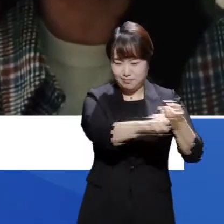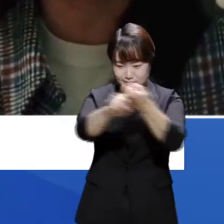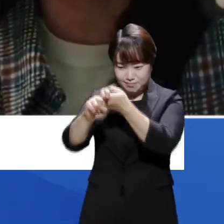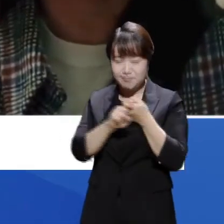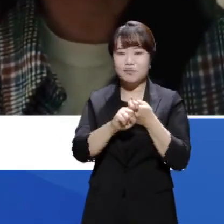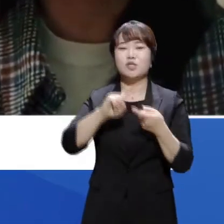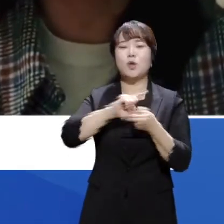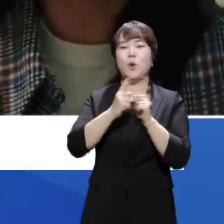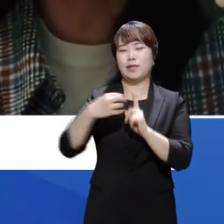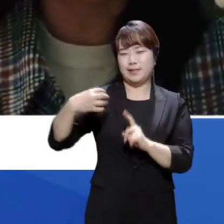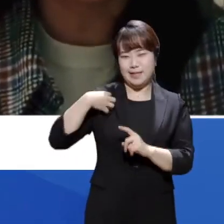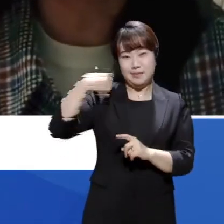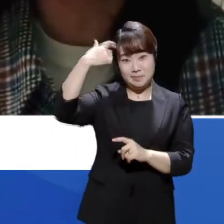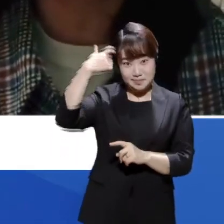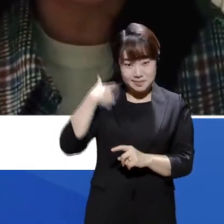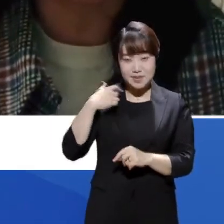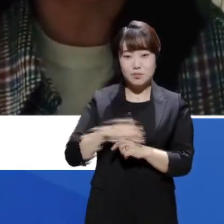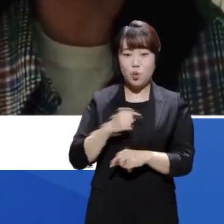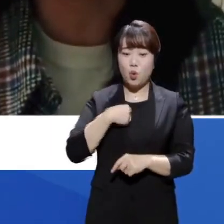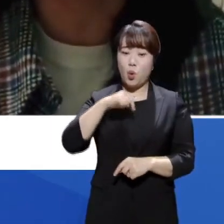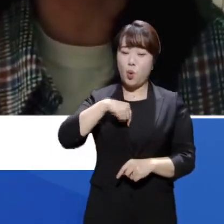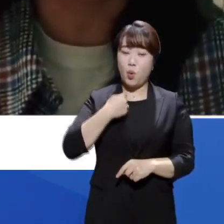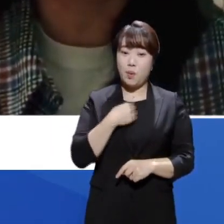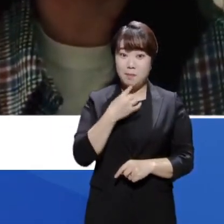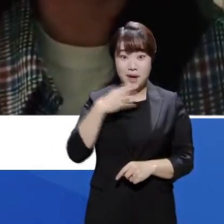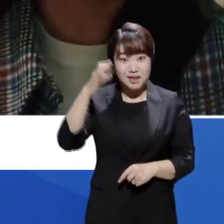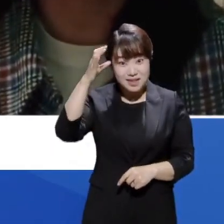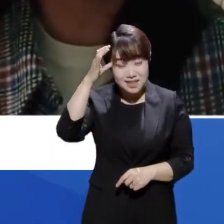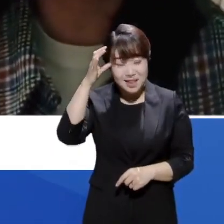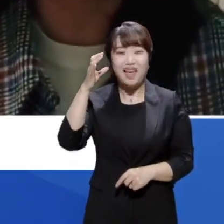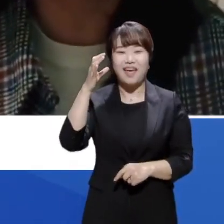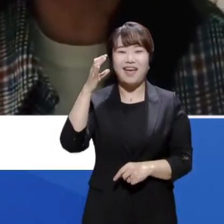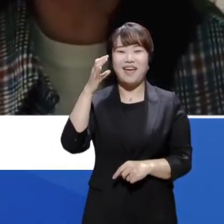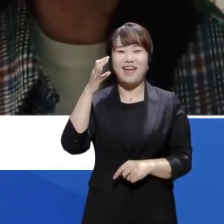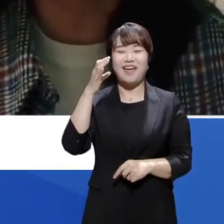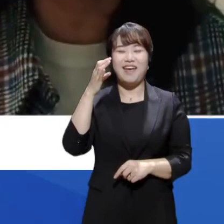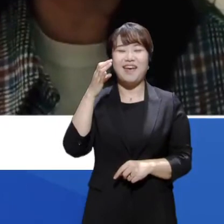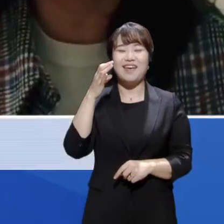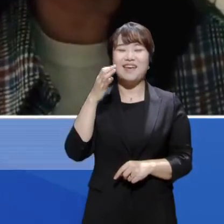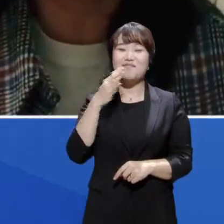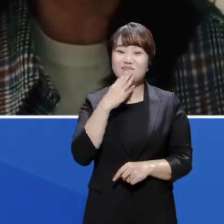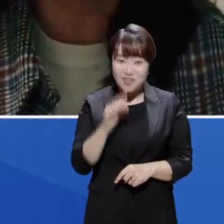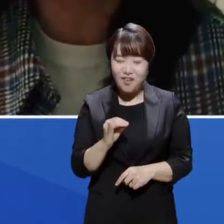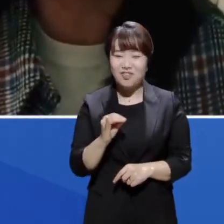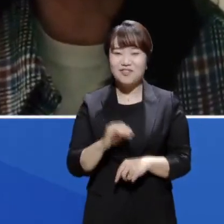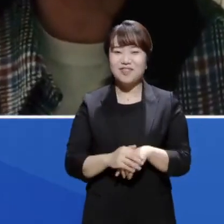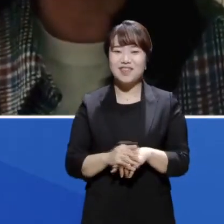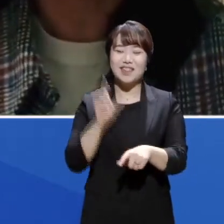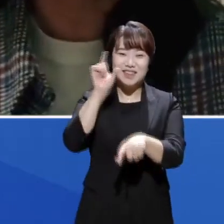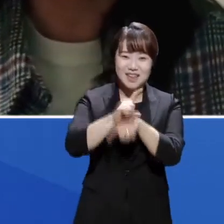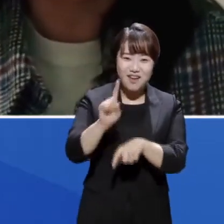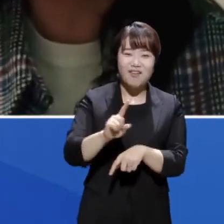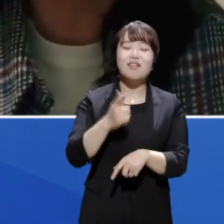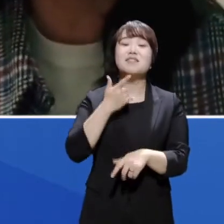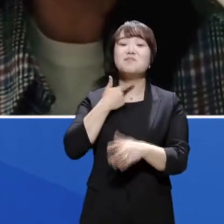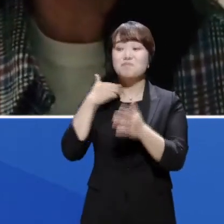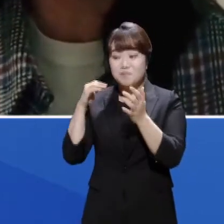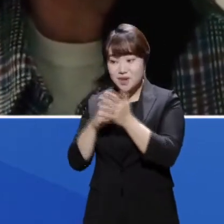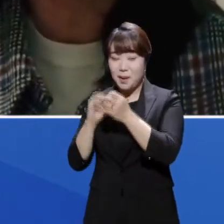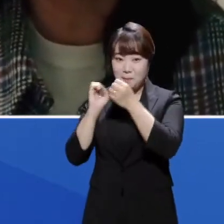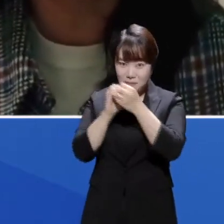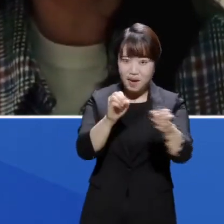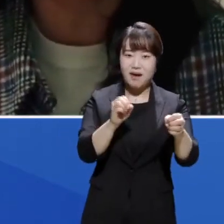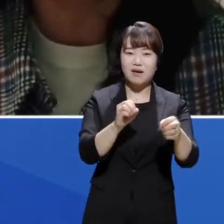하고 있고요. 이것은 제 개인적인 바람일 수 있겠는데요. 이러한 경험을 토대로 해서 더